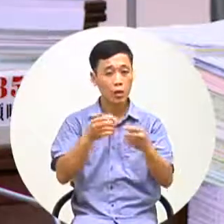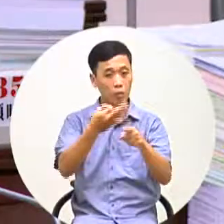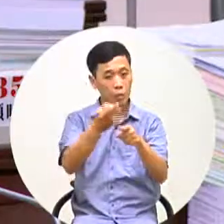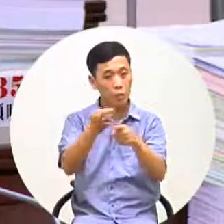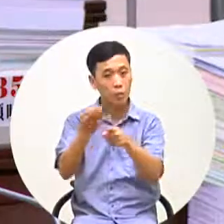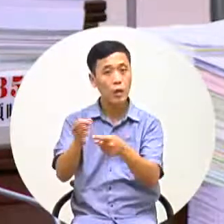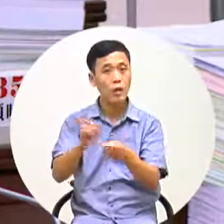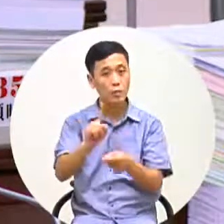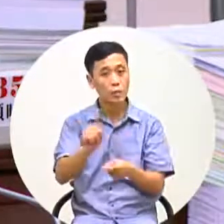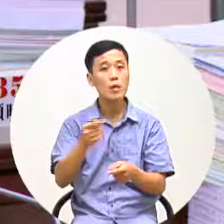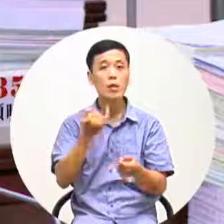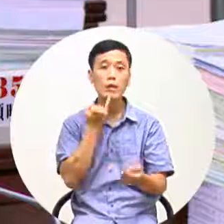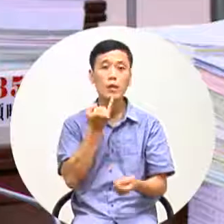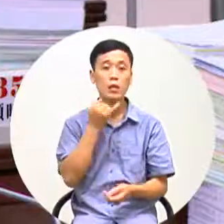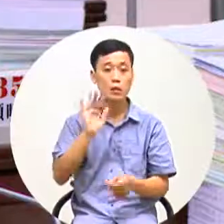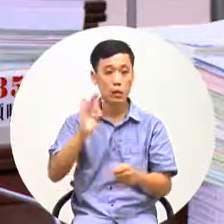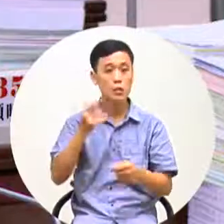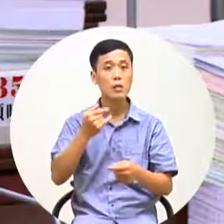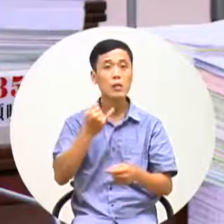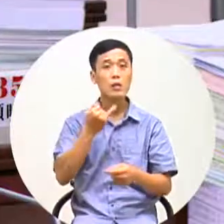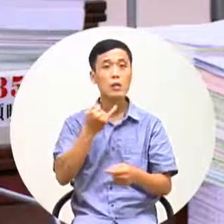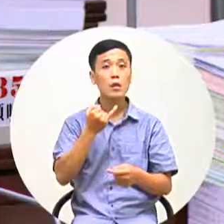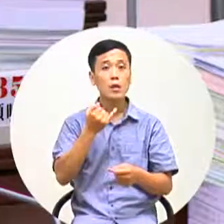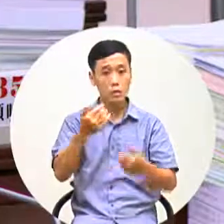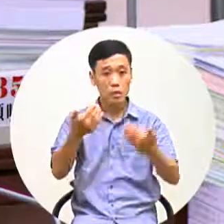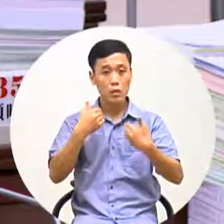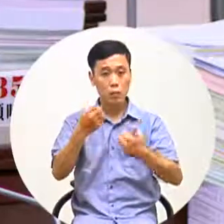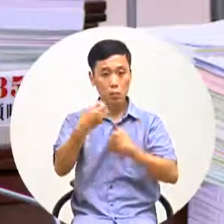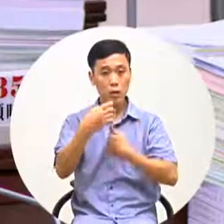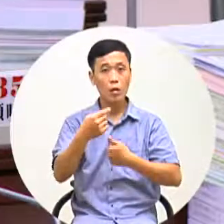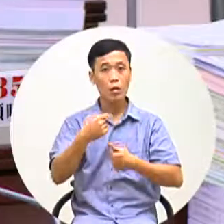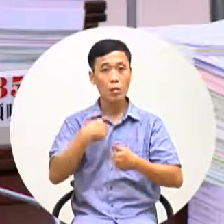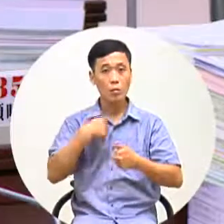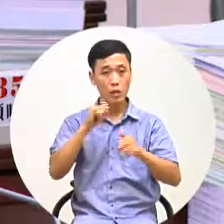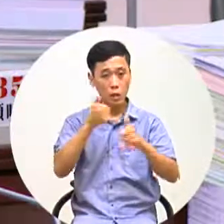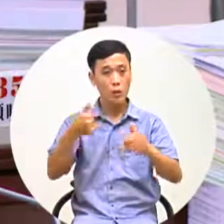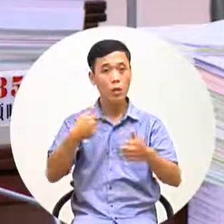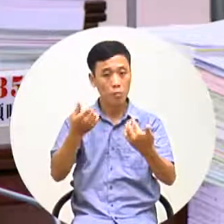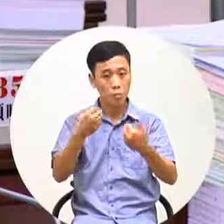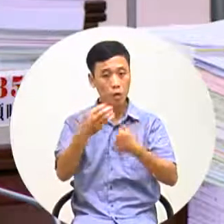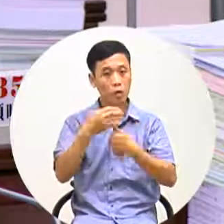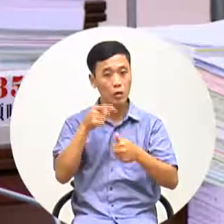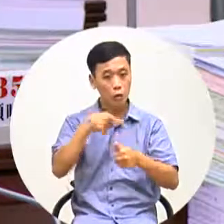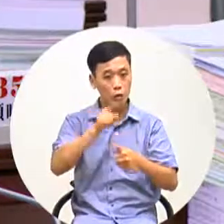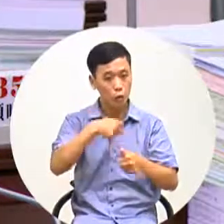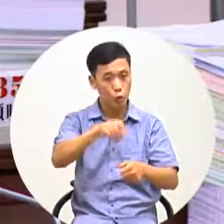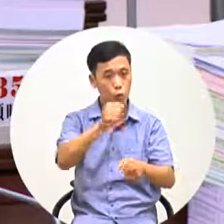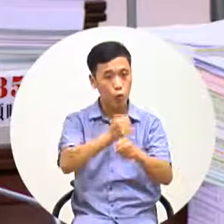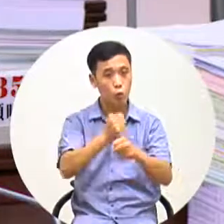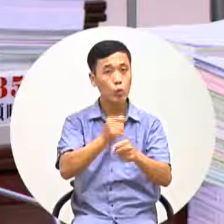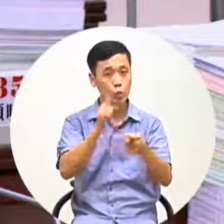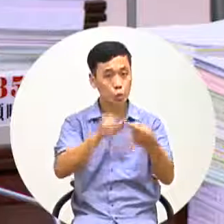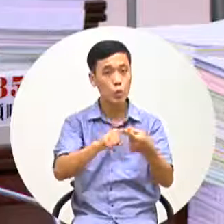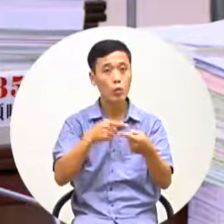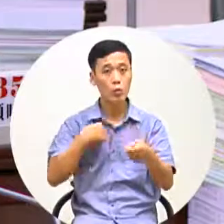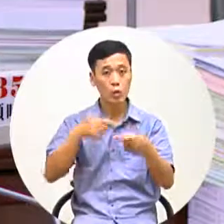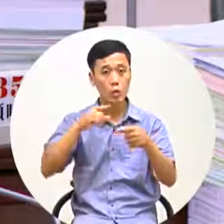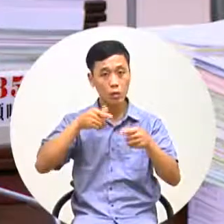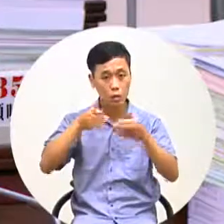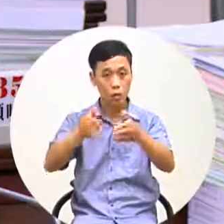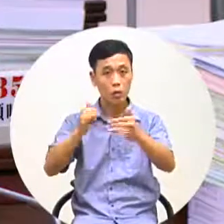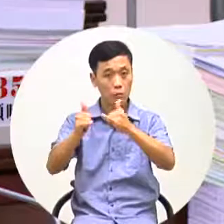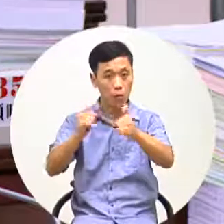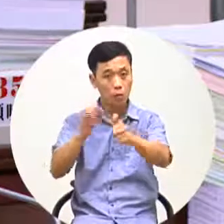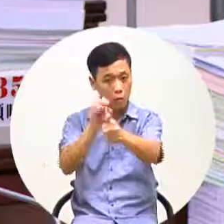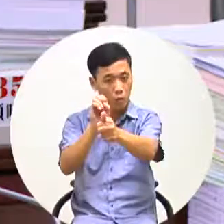员方向正确，我们可以回到自己的乡里跟我们的市民报告，咱对一段